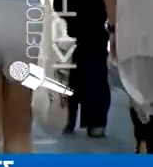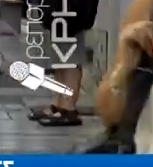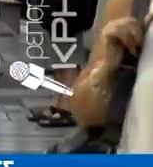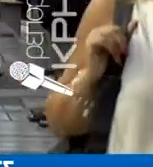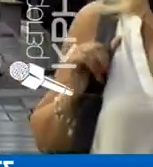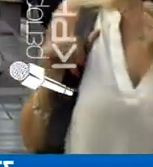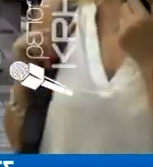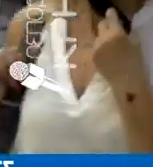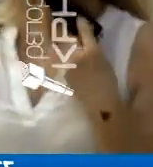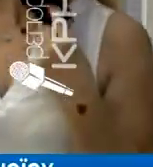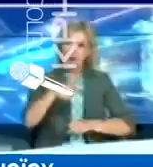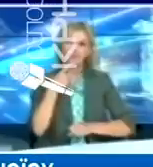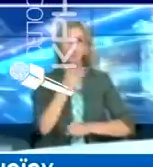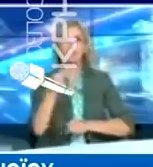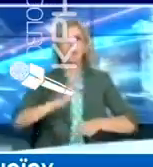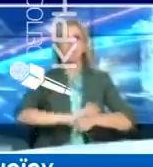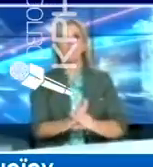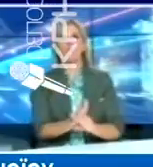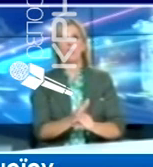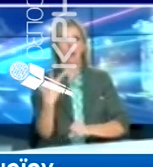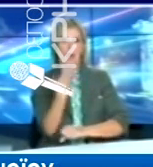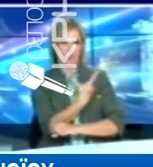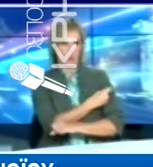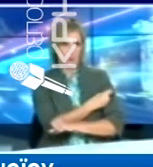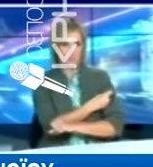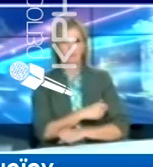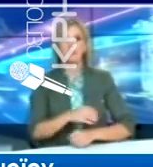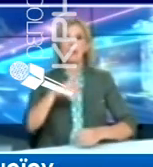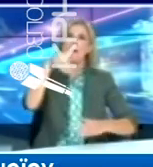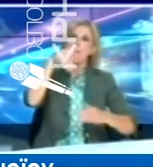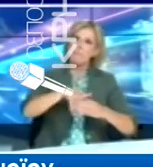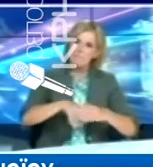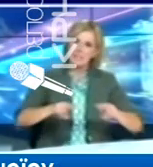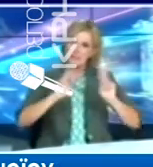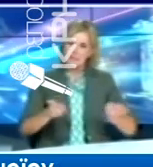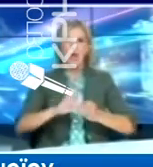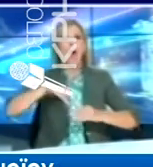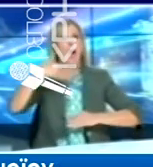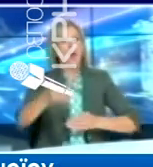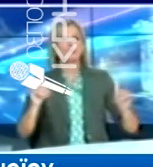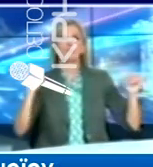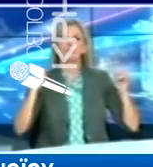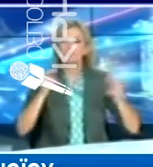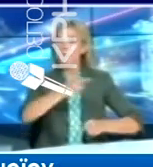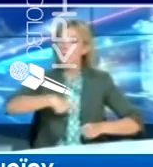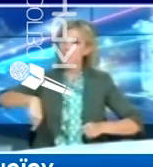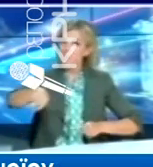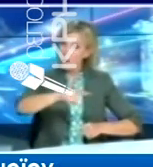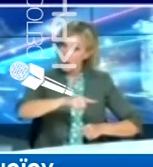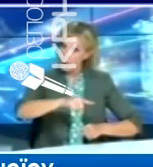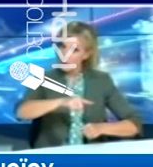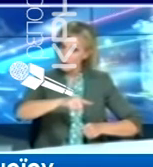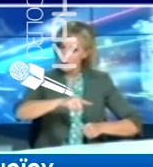δεν συμμορφωθούν με τα νέα μέτρα. Σε όλους τους εσωτερικούς χώρους, αλλά και στους εξωτερικούς που υπάρχει συνάθρηση, θα πρέπει να υπάρχει